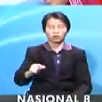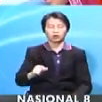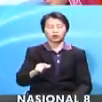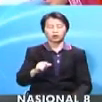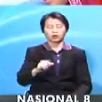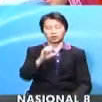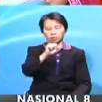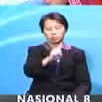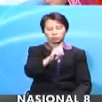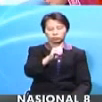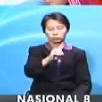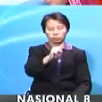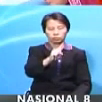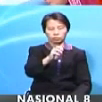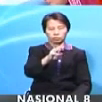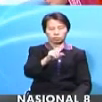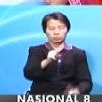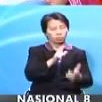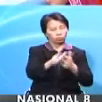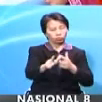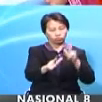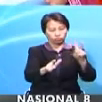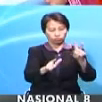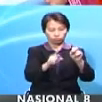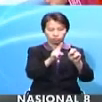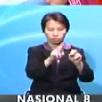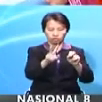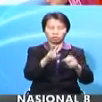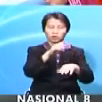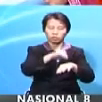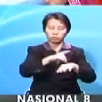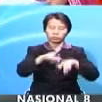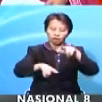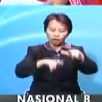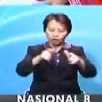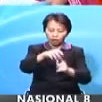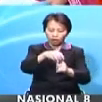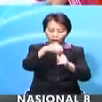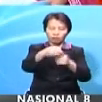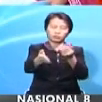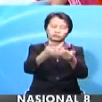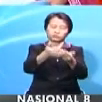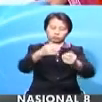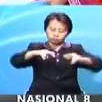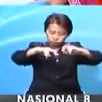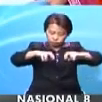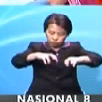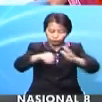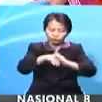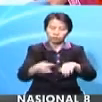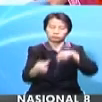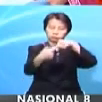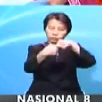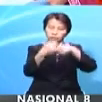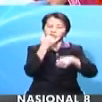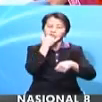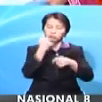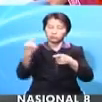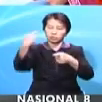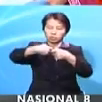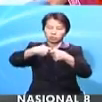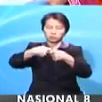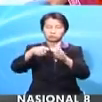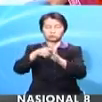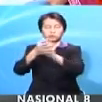yang diluluskan pada 2012 adalah langkah-langkah khas untuk memudahkan penyiasan dan pendawaan kesalahan berkaitan